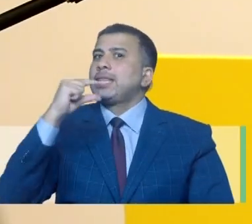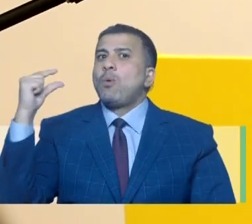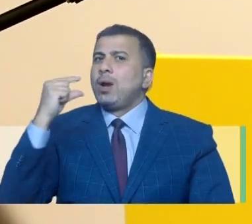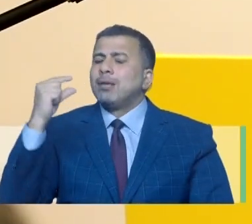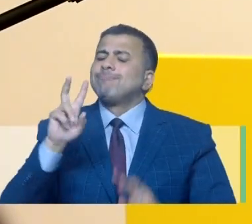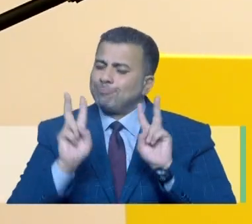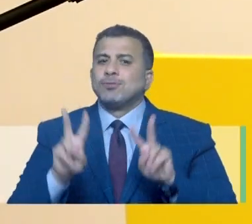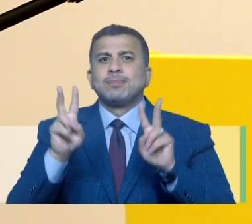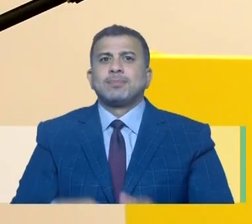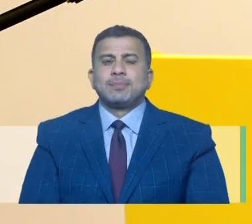والدولي ايضا